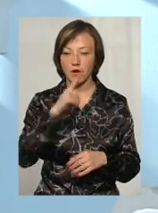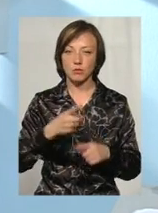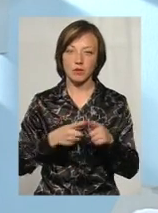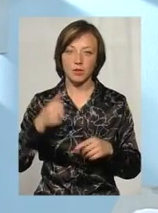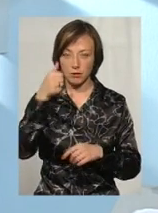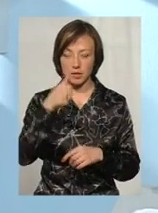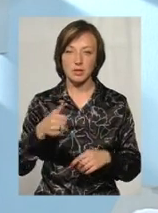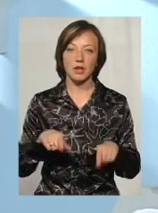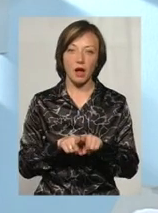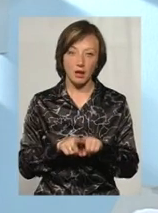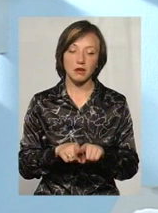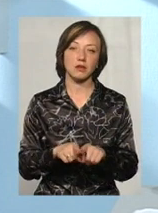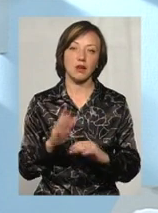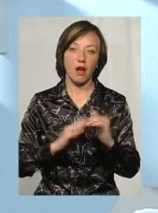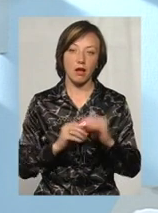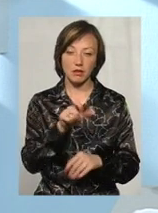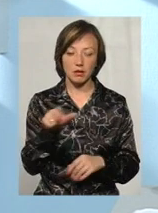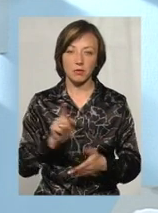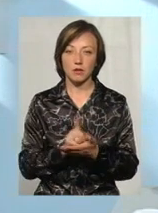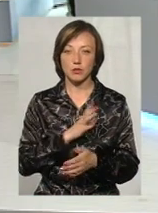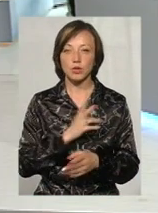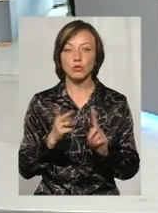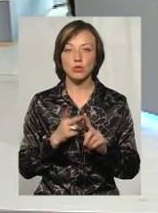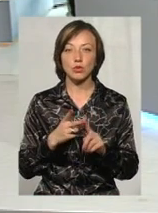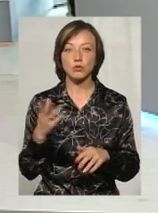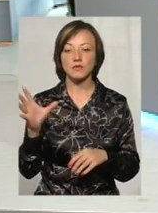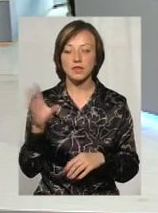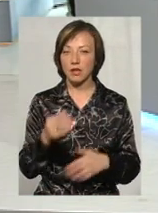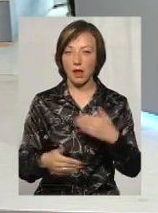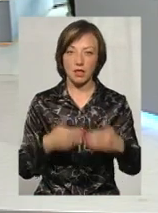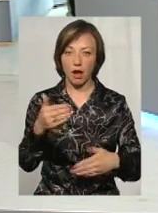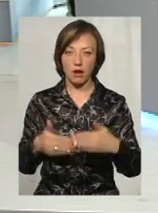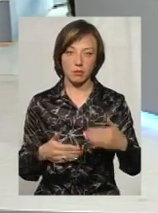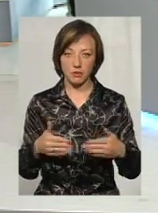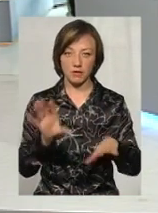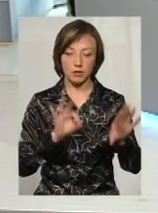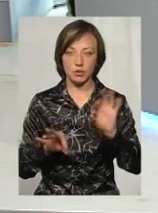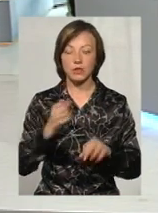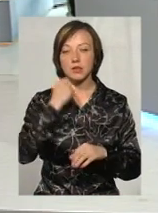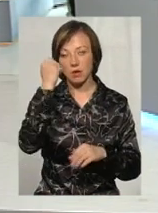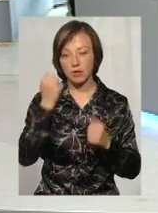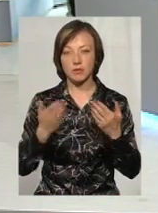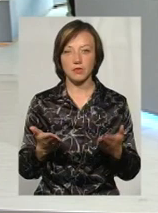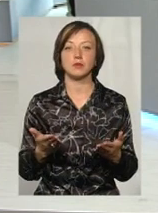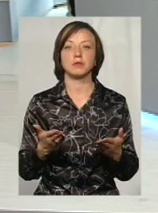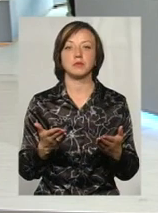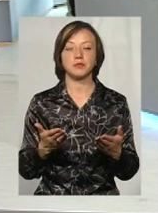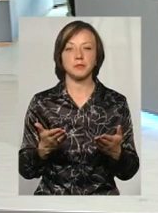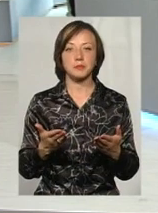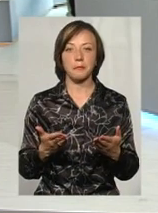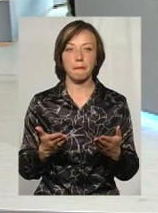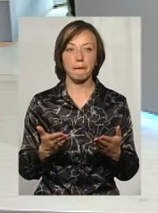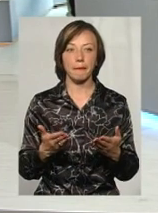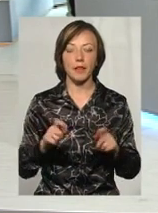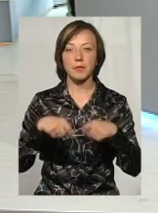роботи. Тому такі кадри вони повинні бути. Це перш за все, а по-друге, вони пройшли всі етапи, так само, як ми, і заслуговують працювати. Дякую, пане Роман.